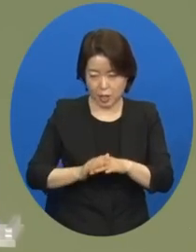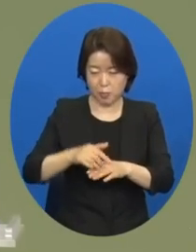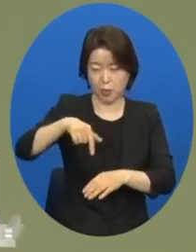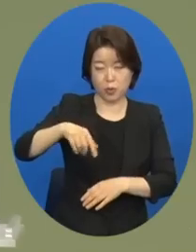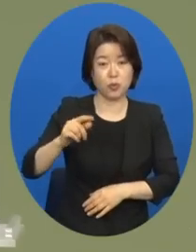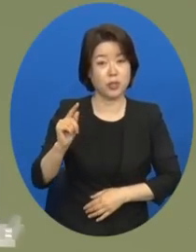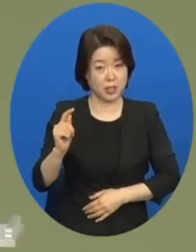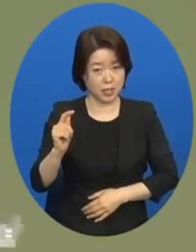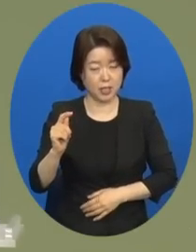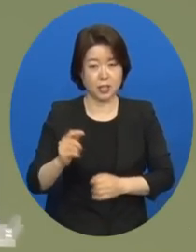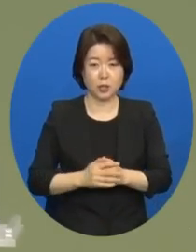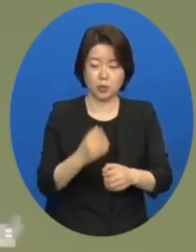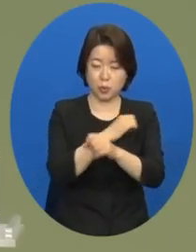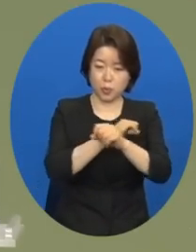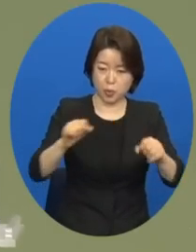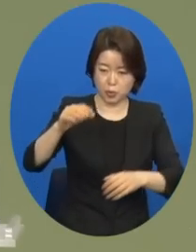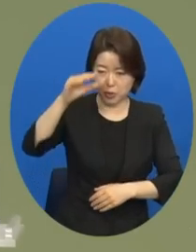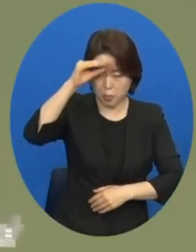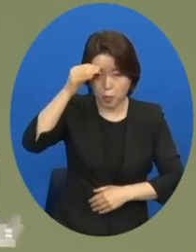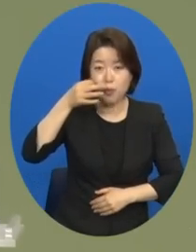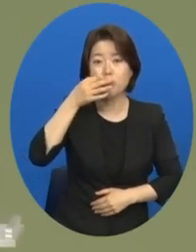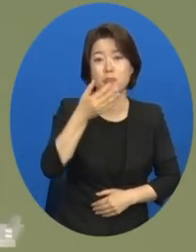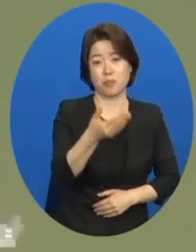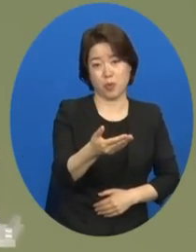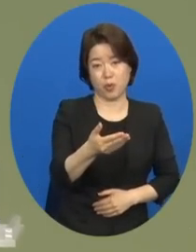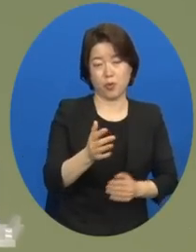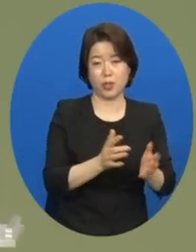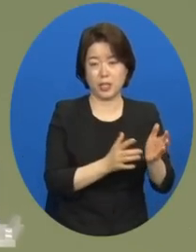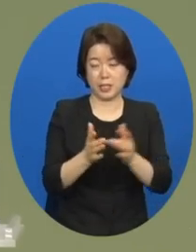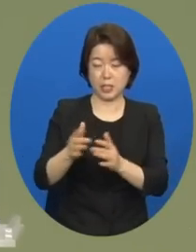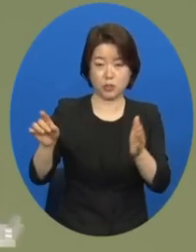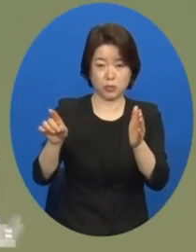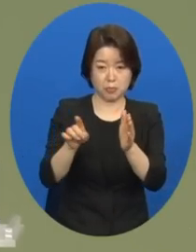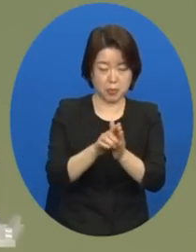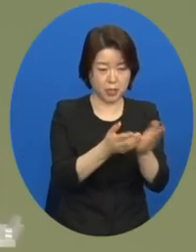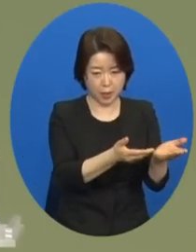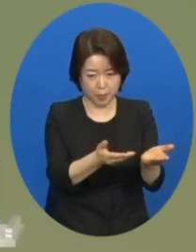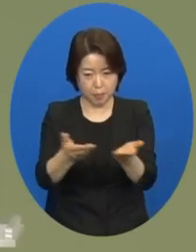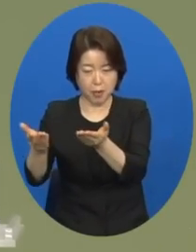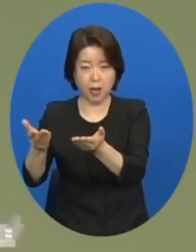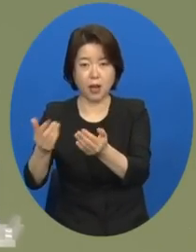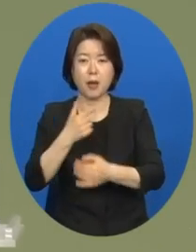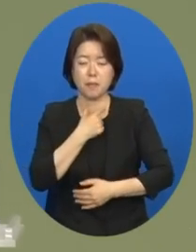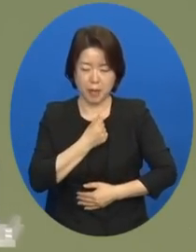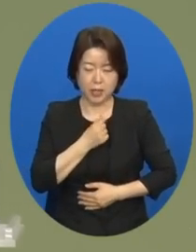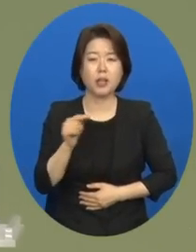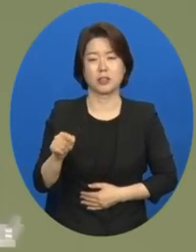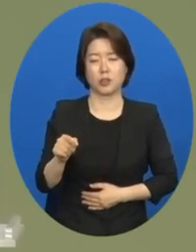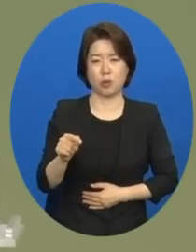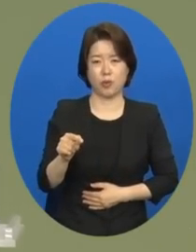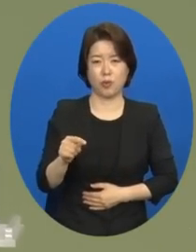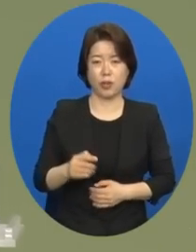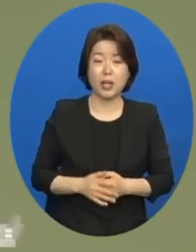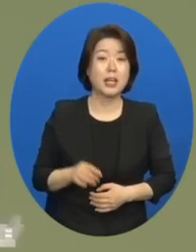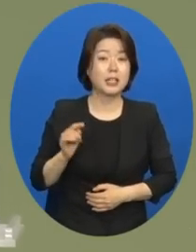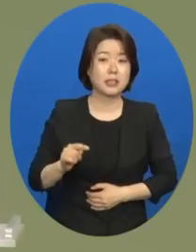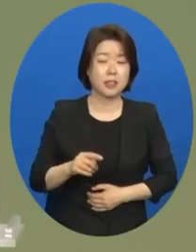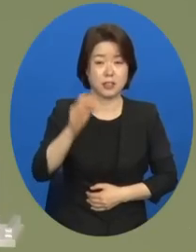큐티와 용서의 본을 보여서 예수님을 믿게 하기를 소원하는 것입니다 그것은